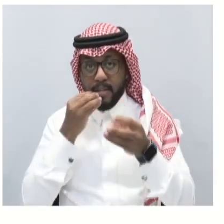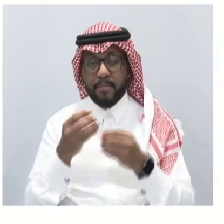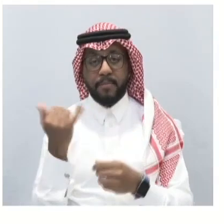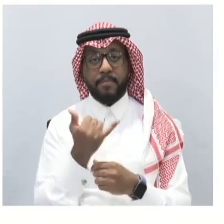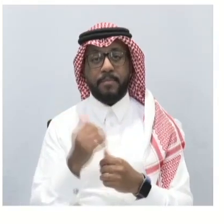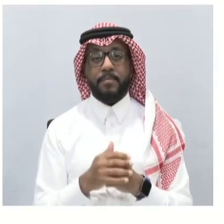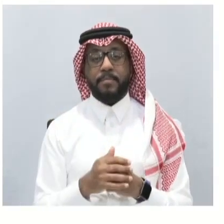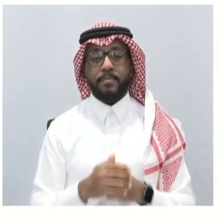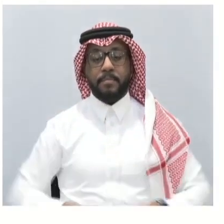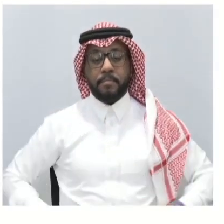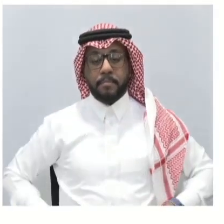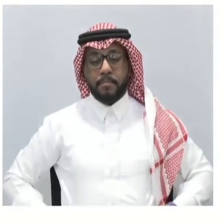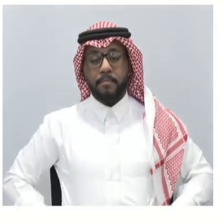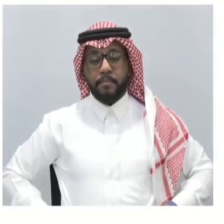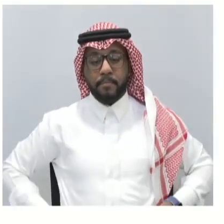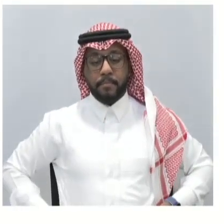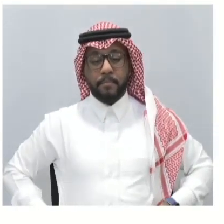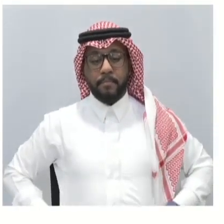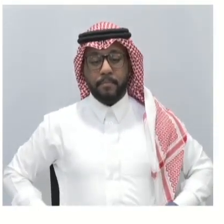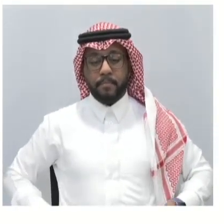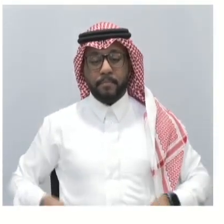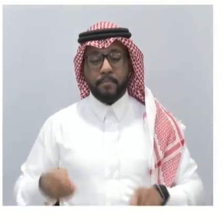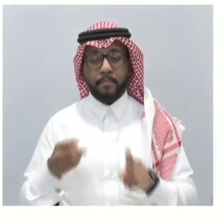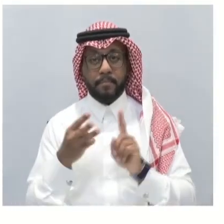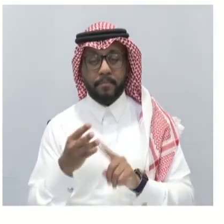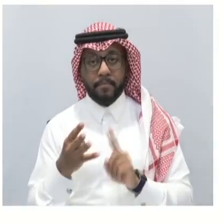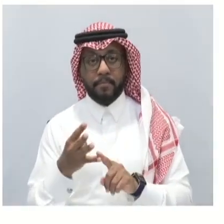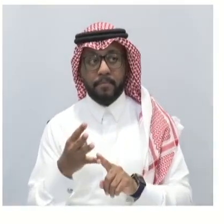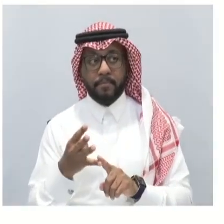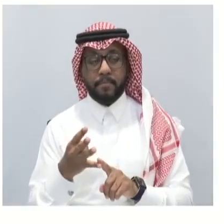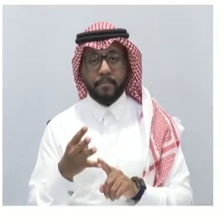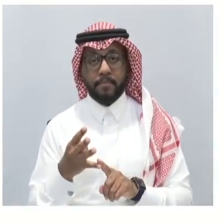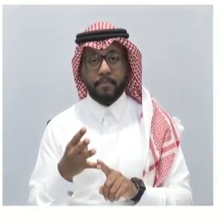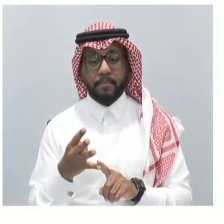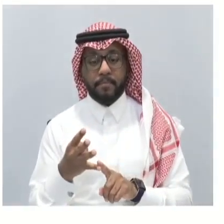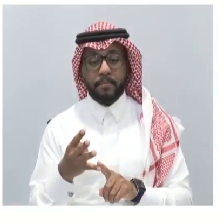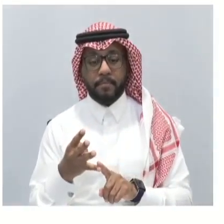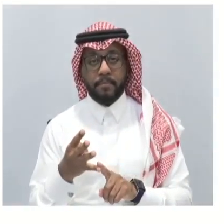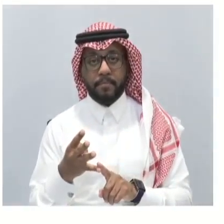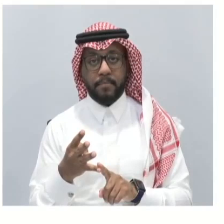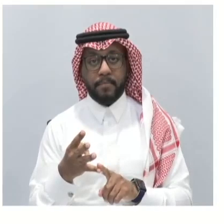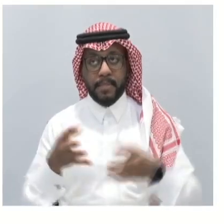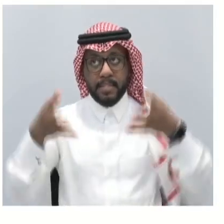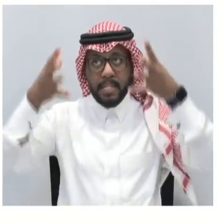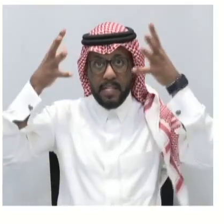للعشب طيب وبعدين اخر صوره شش نحط ممتازين